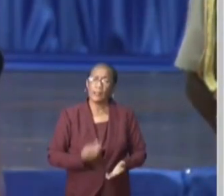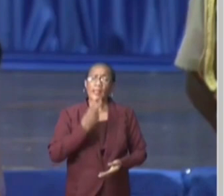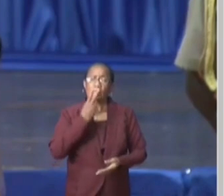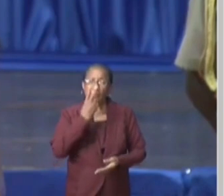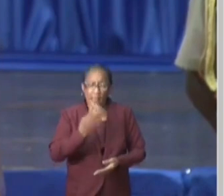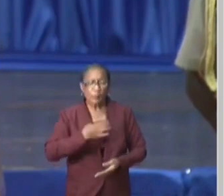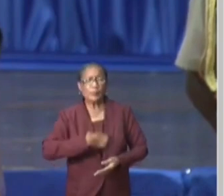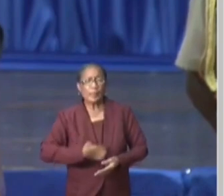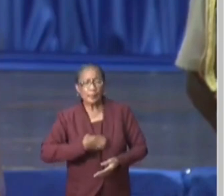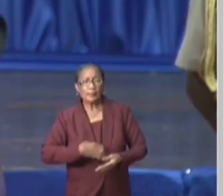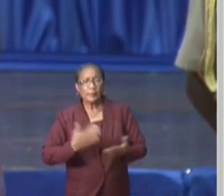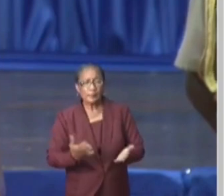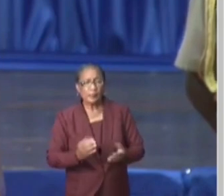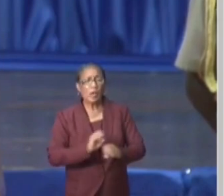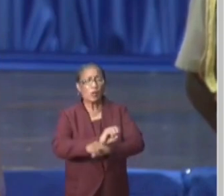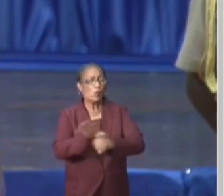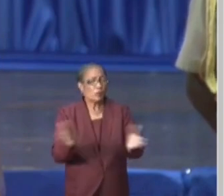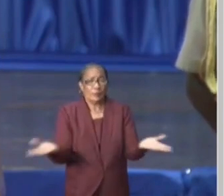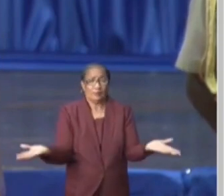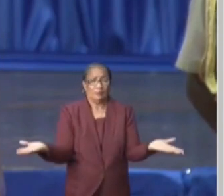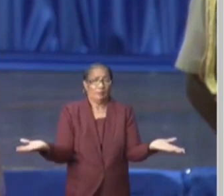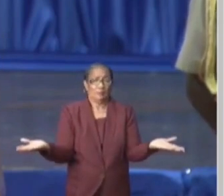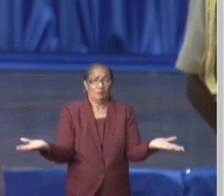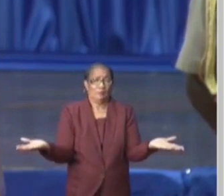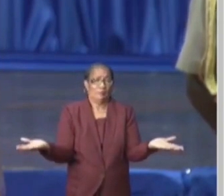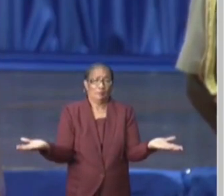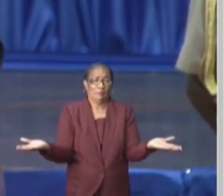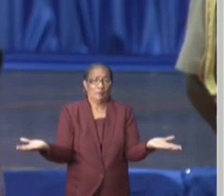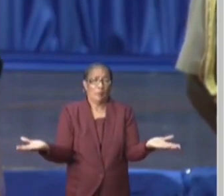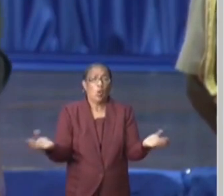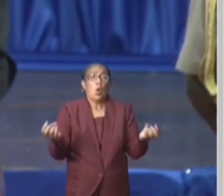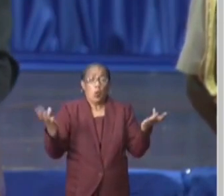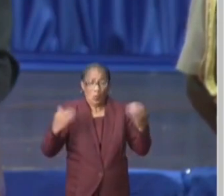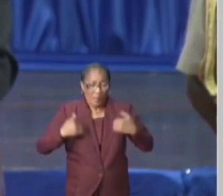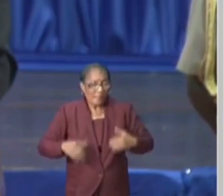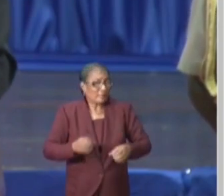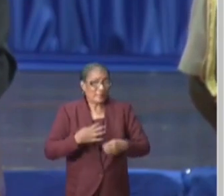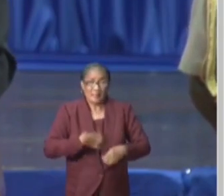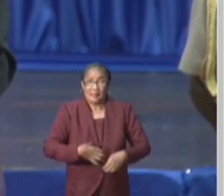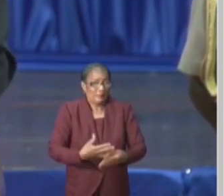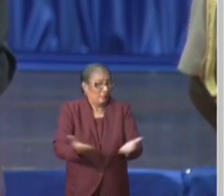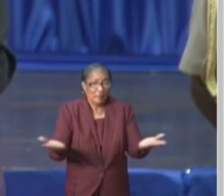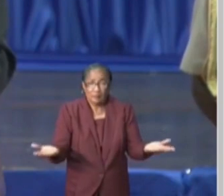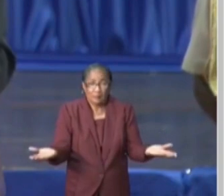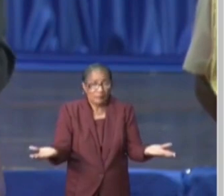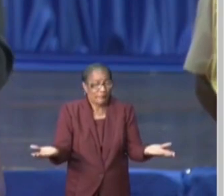kijk nu naar gedrag tijdens comfort kom messen gedraagt